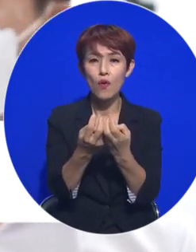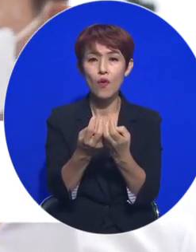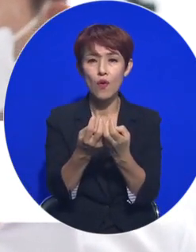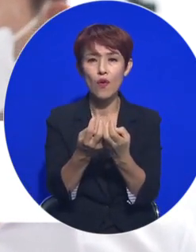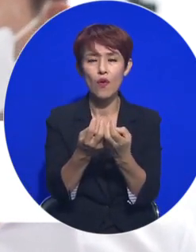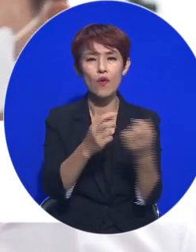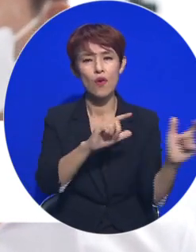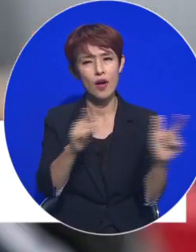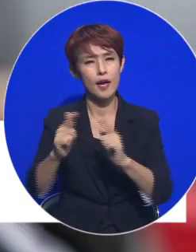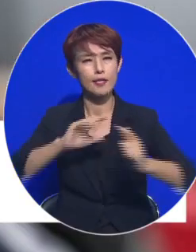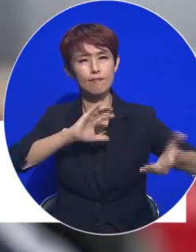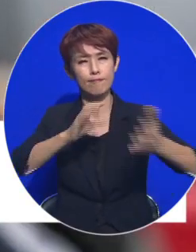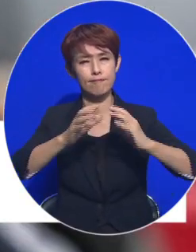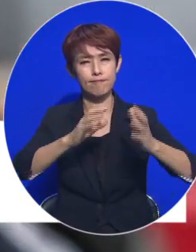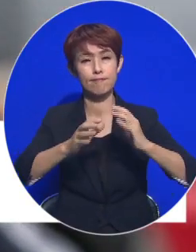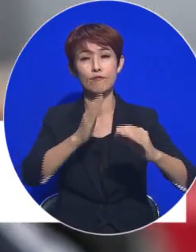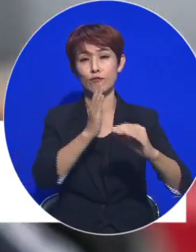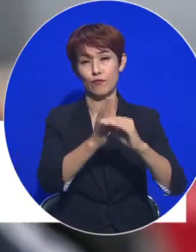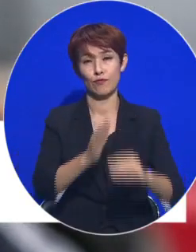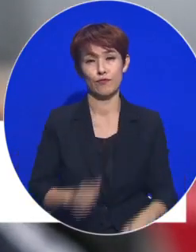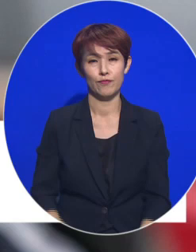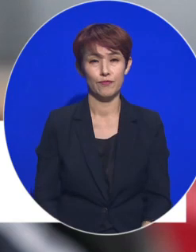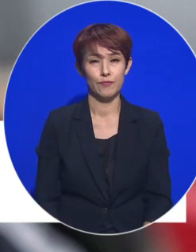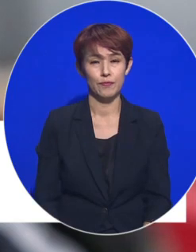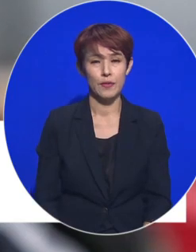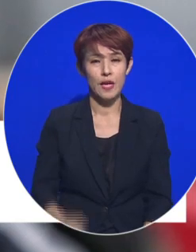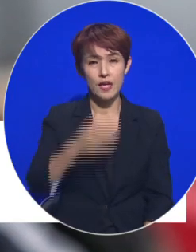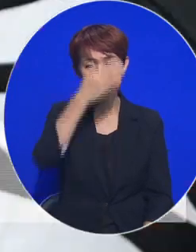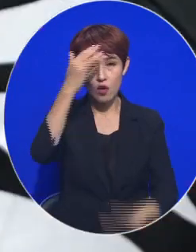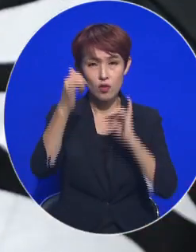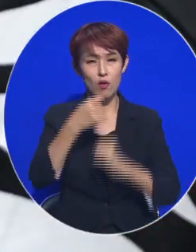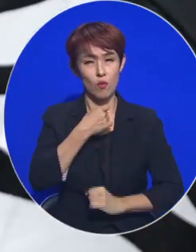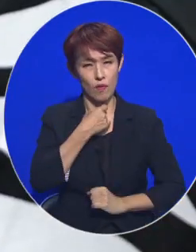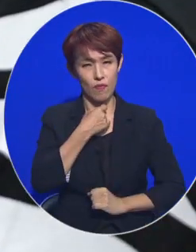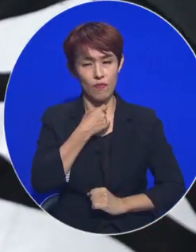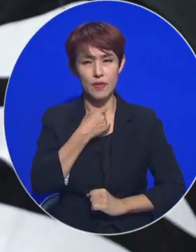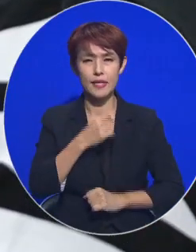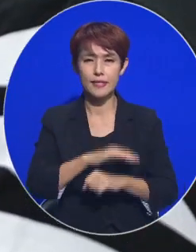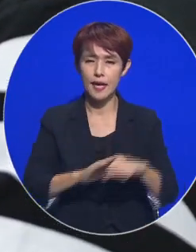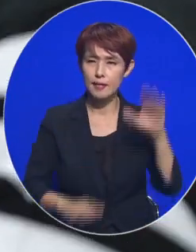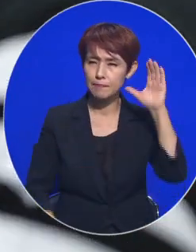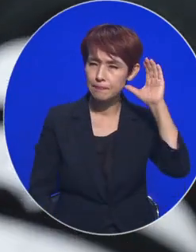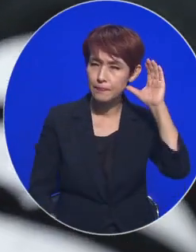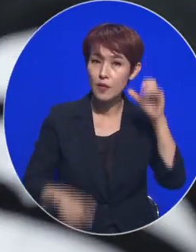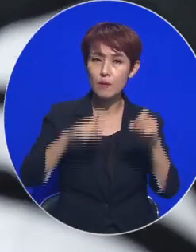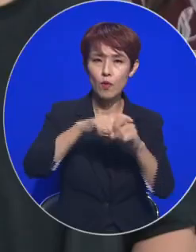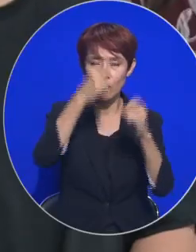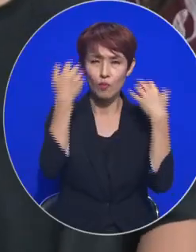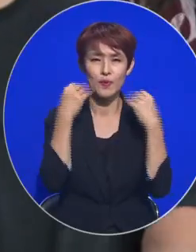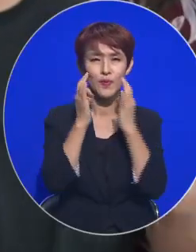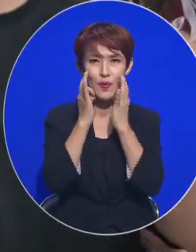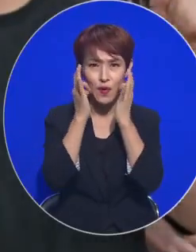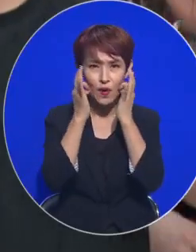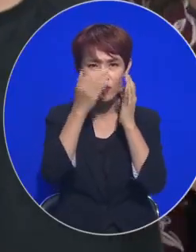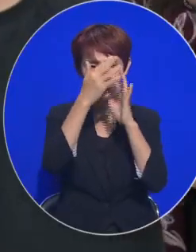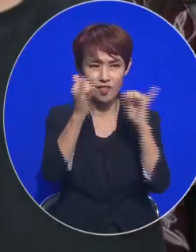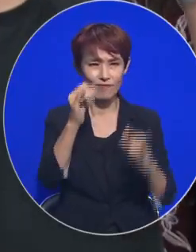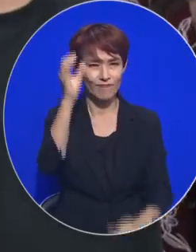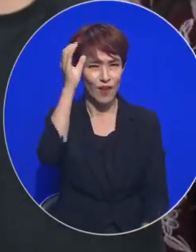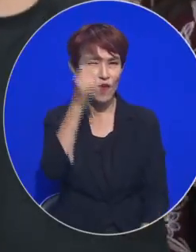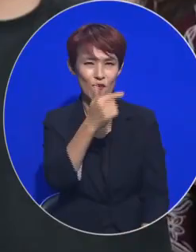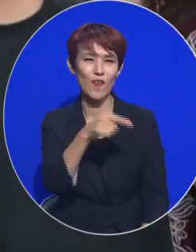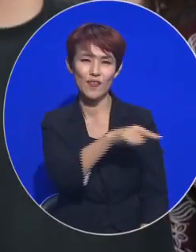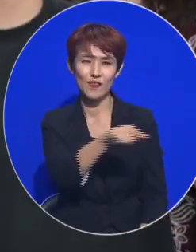대한 다양한 논의가 이루어지고 있습니다. 청년의 목소리에 귀를 기울이기 위한 정부의 노력에 청년들의